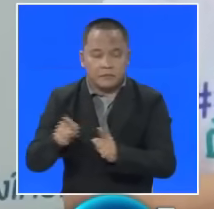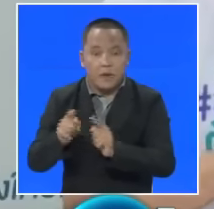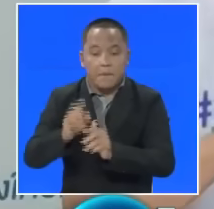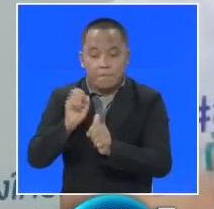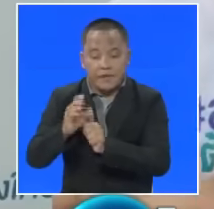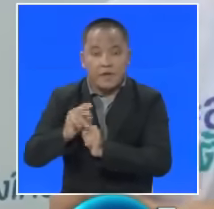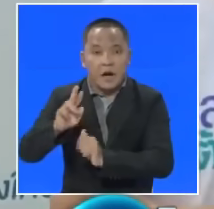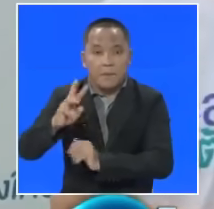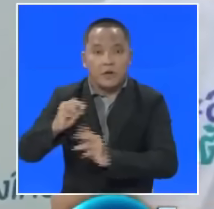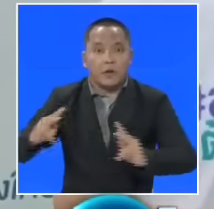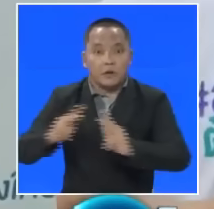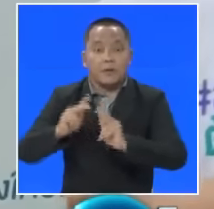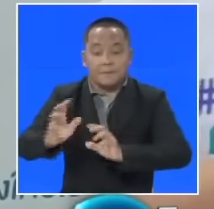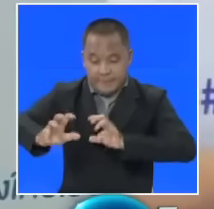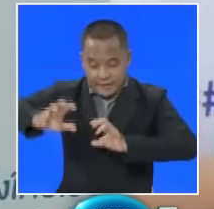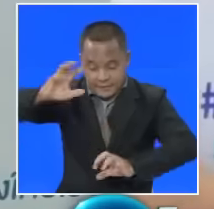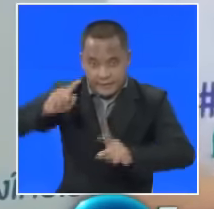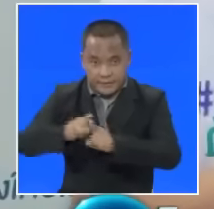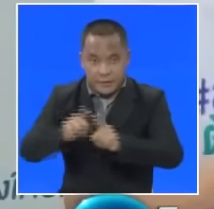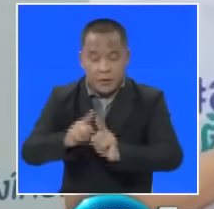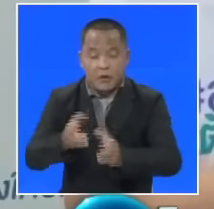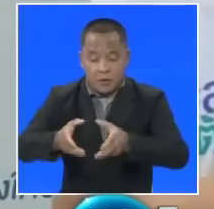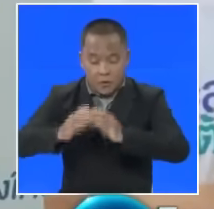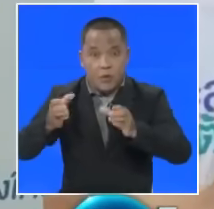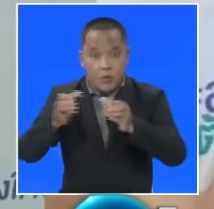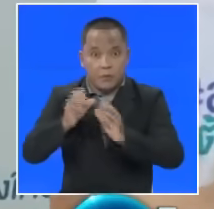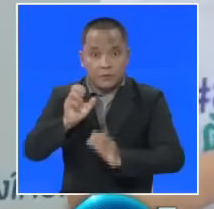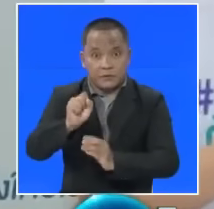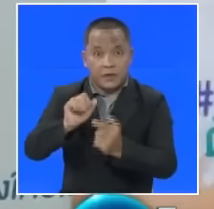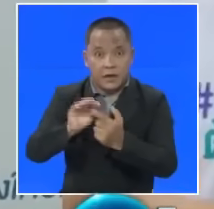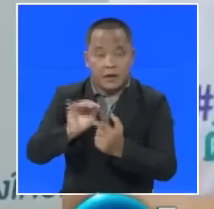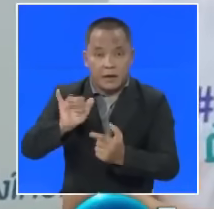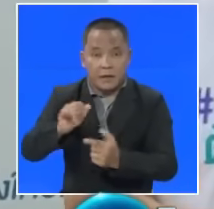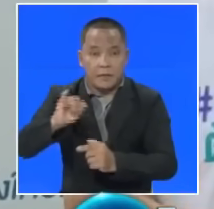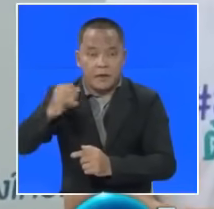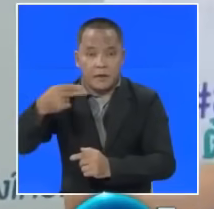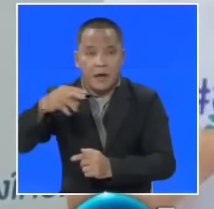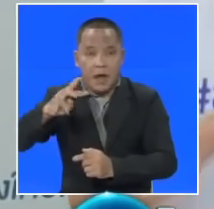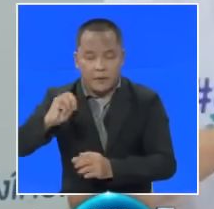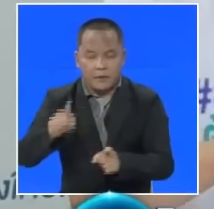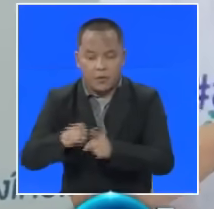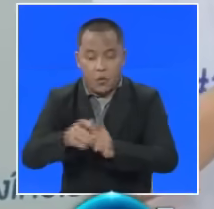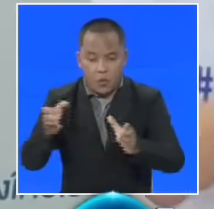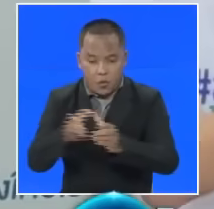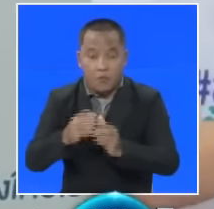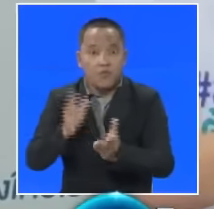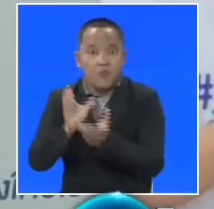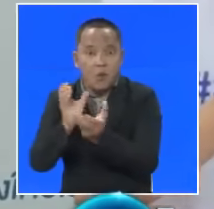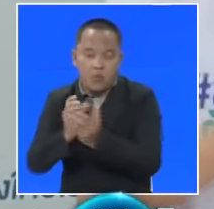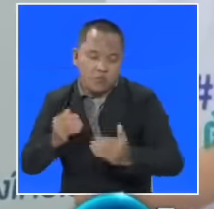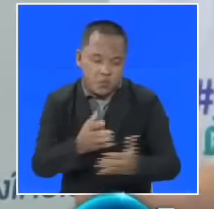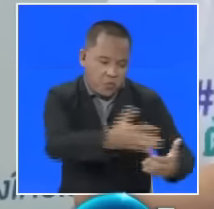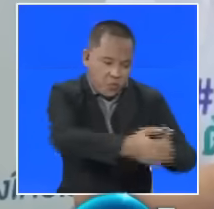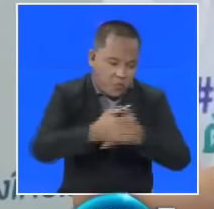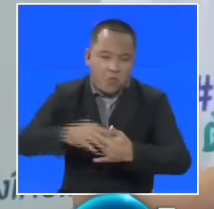ที่ปรึกษารัฐมนตรีว่าการกระทรวงมหาดไทยและผู้ก่อตั้งเพจสายไหมต้องรอดหลังจากถูกแก๊งเว็บพนันบุกเข้าไปอุ้มแล้